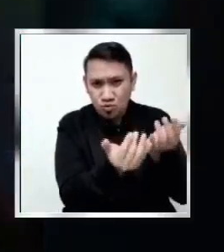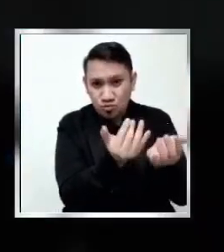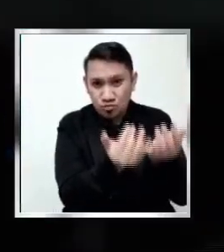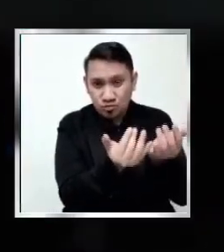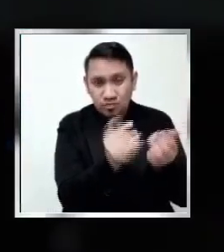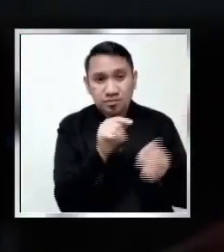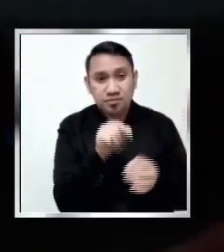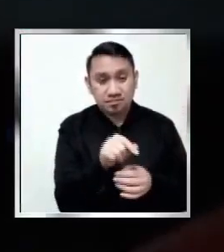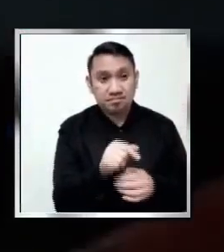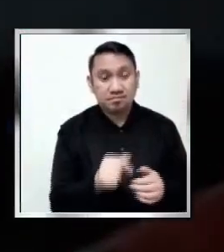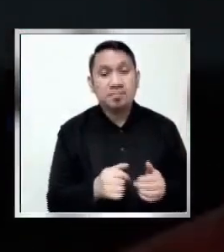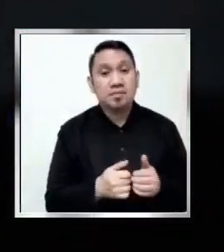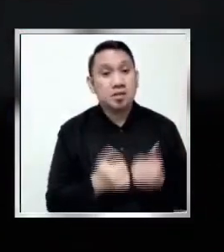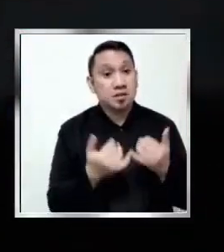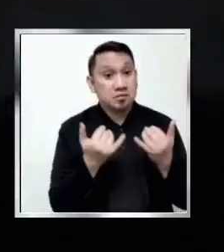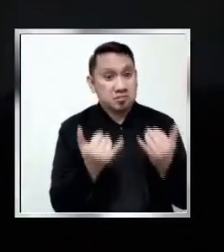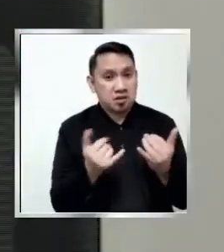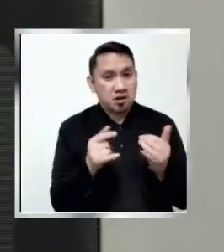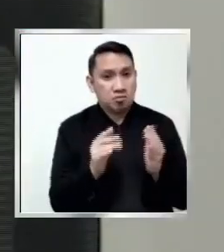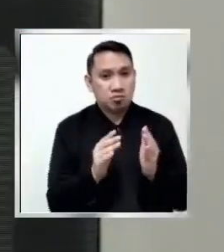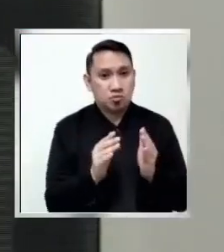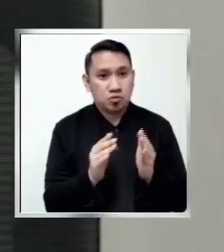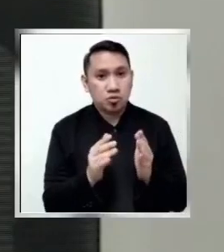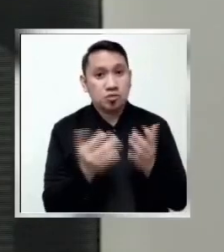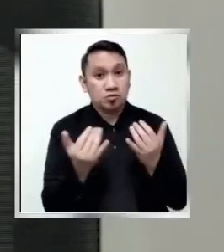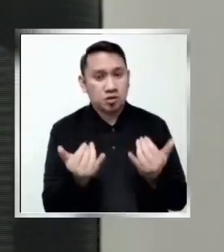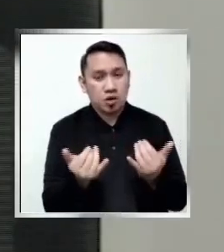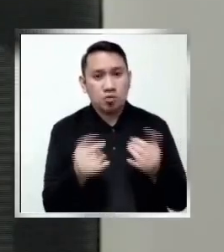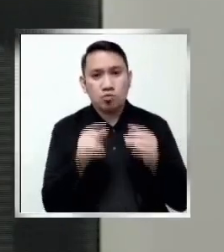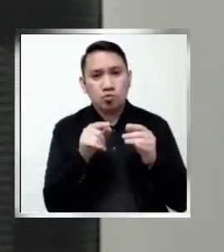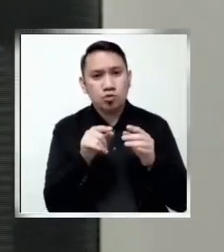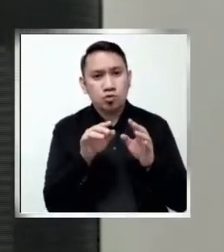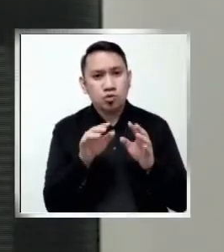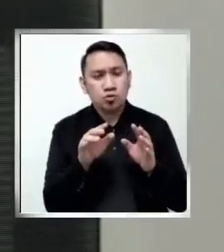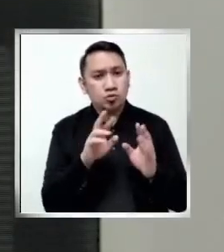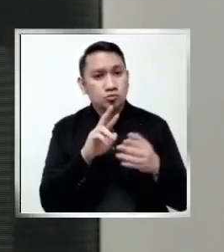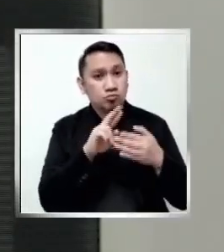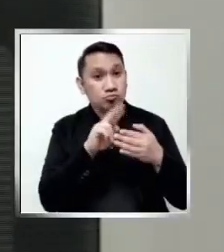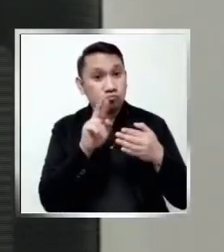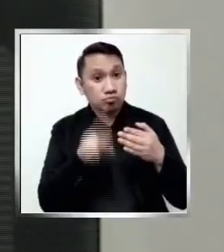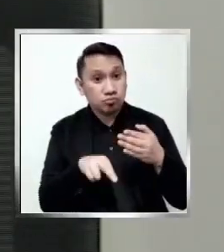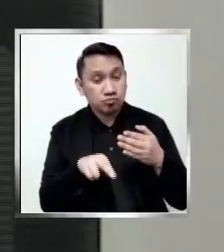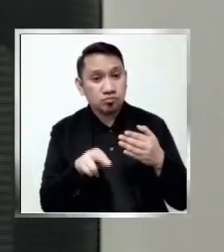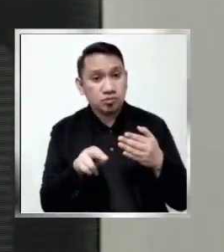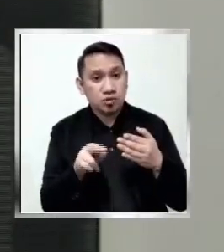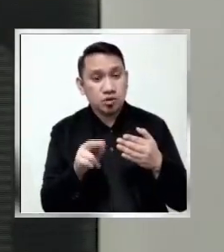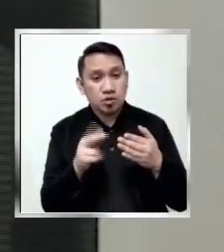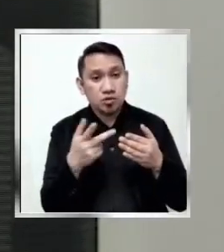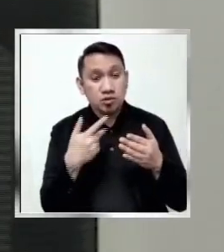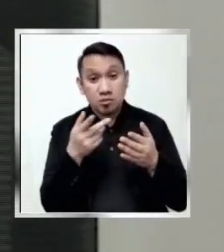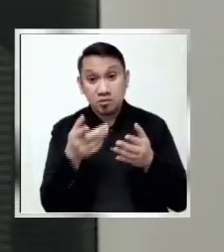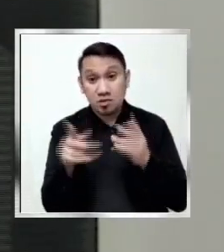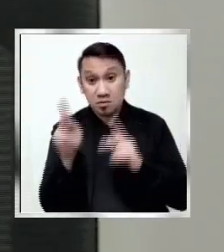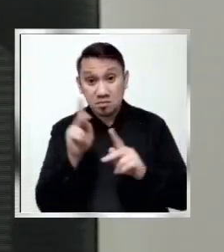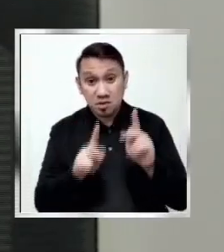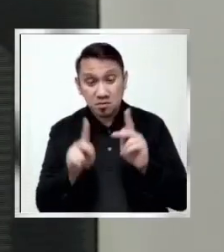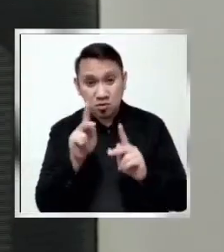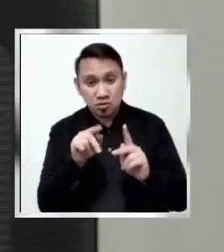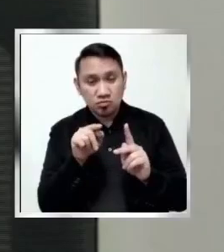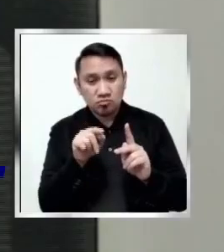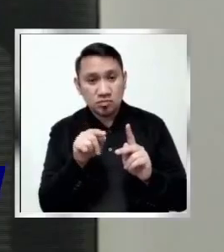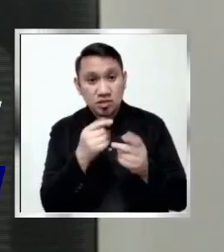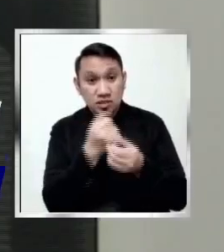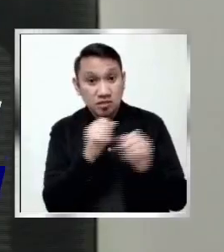ship seaworthiness was put into question. And as a result, the passenger ship safety certificate